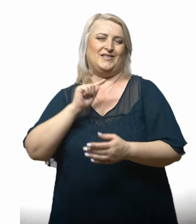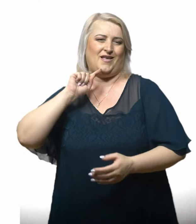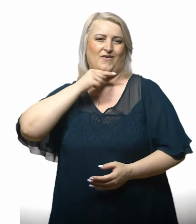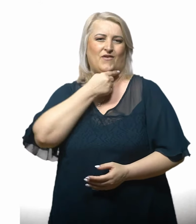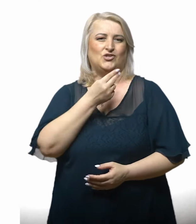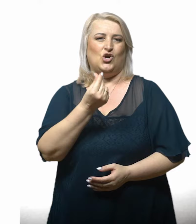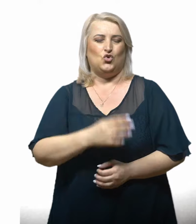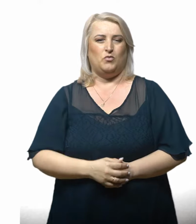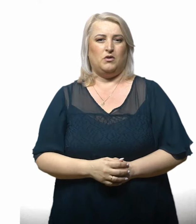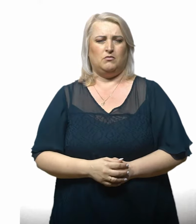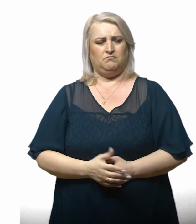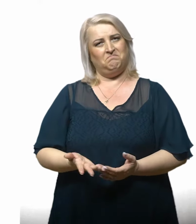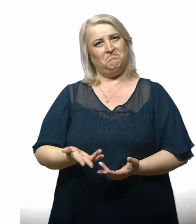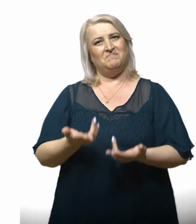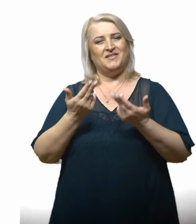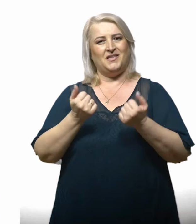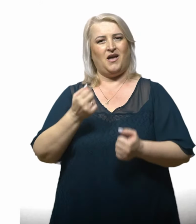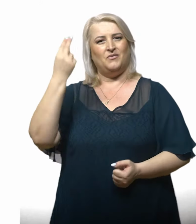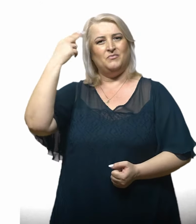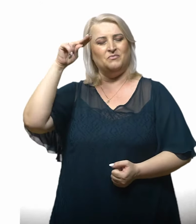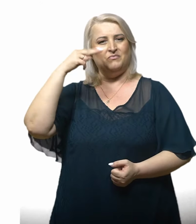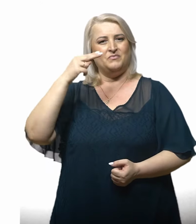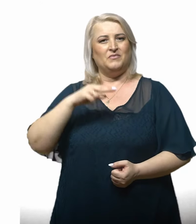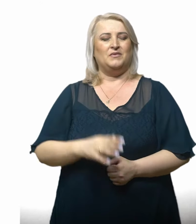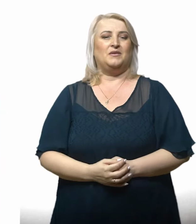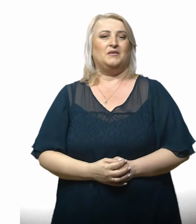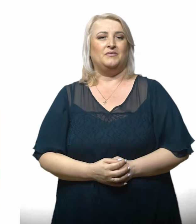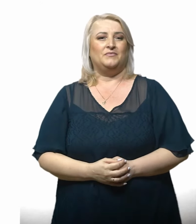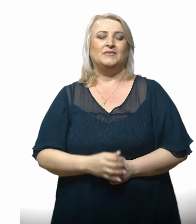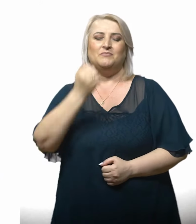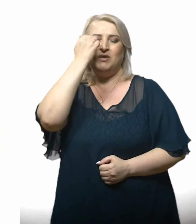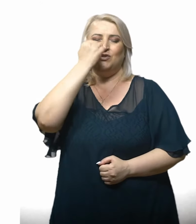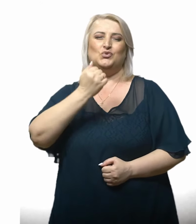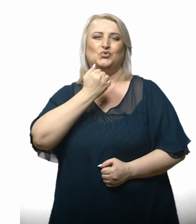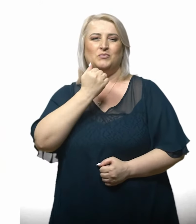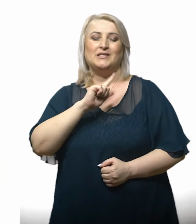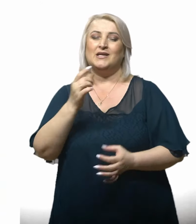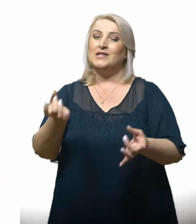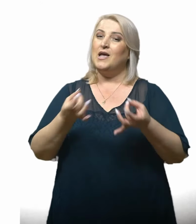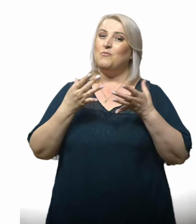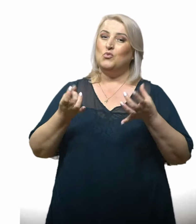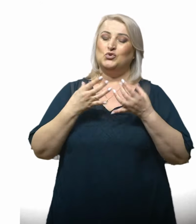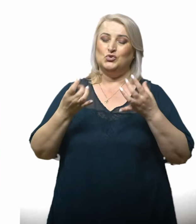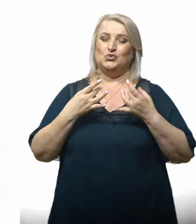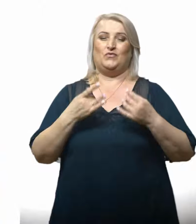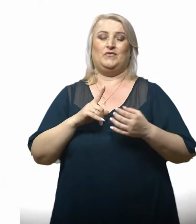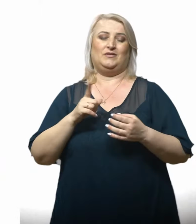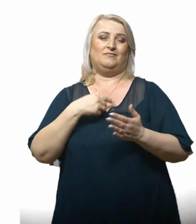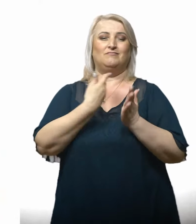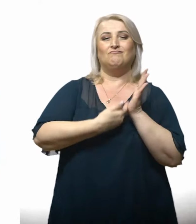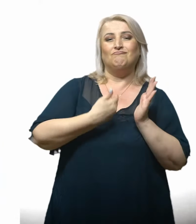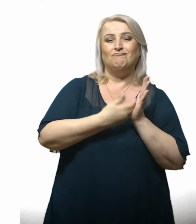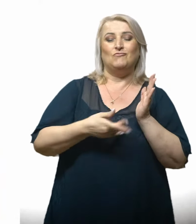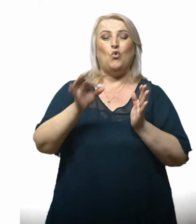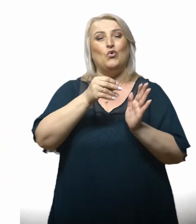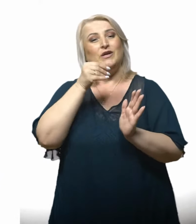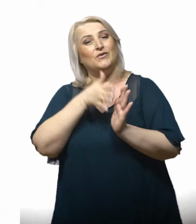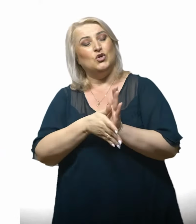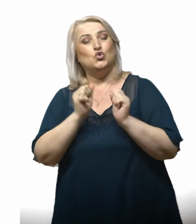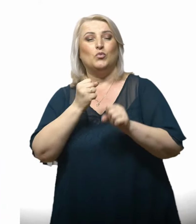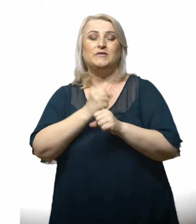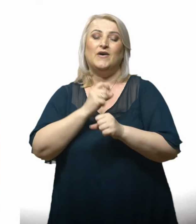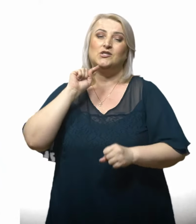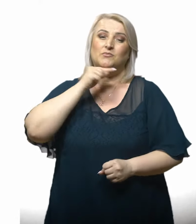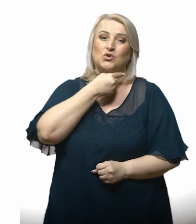economii. Da, voi ține cont de sfaturile tale, unghiule. Îți mulțumesc că mi-ai povestit despre tot ce înseamnă cheltuieli și cum facem